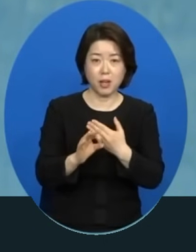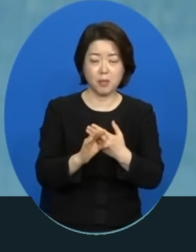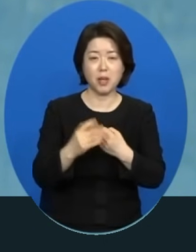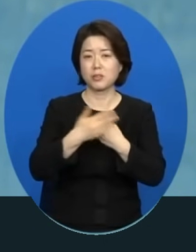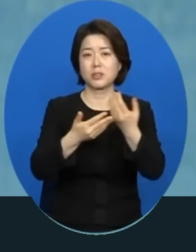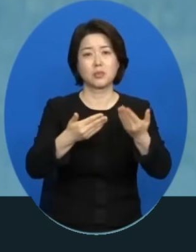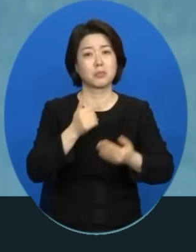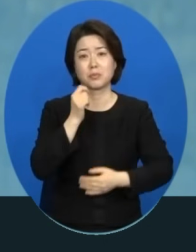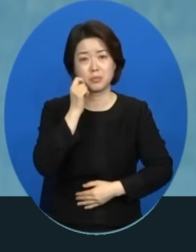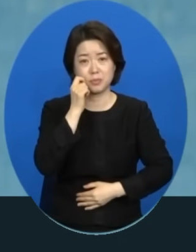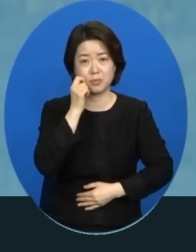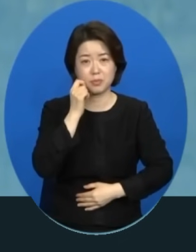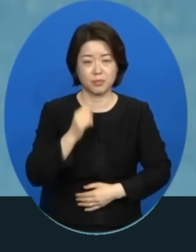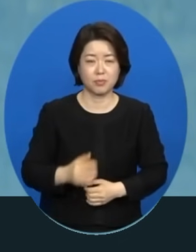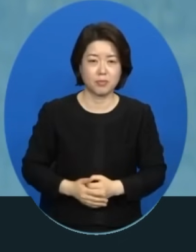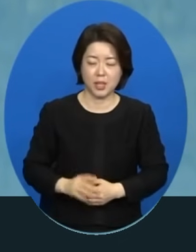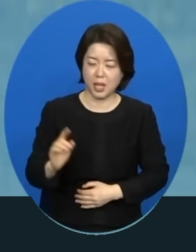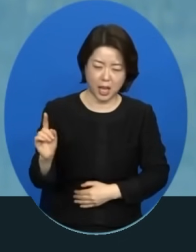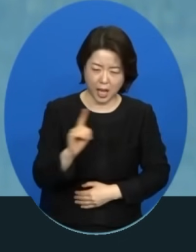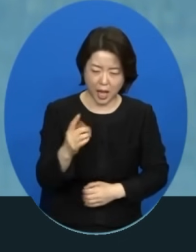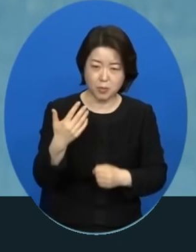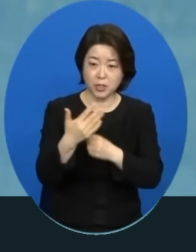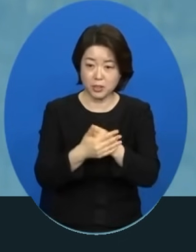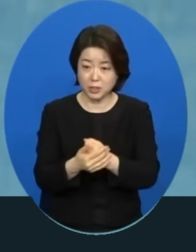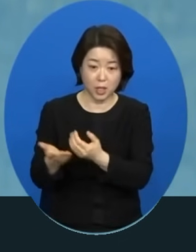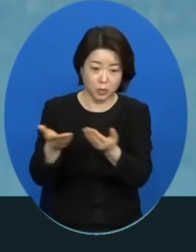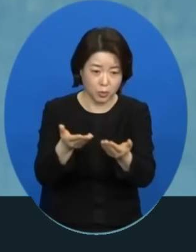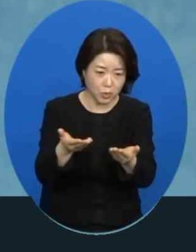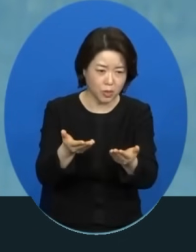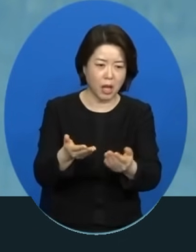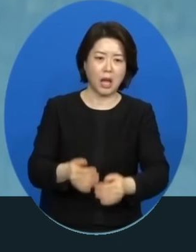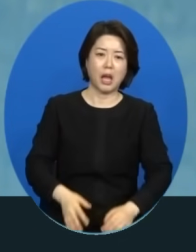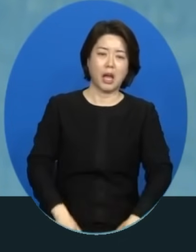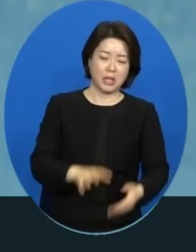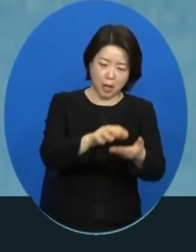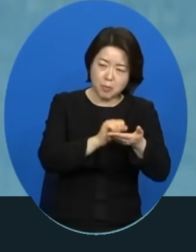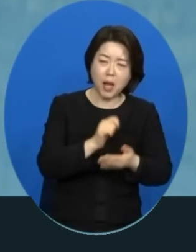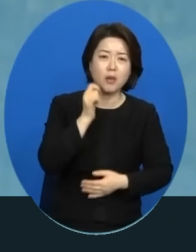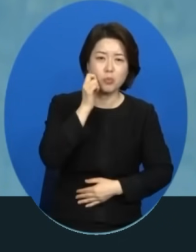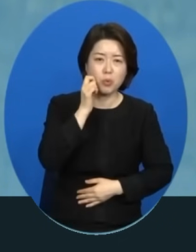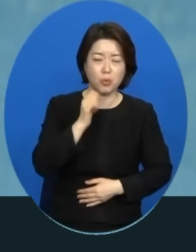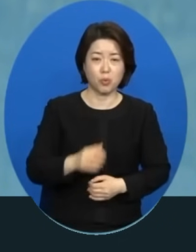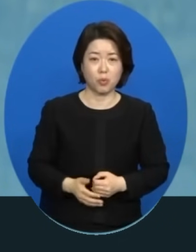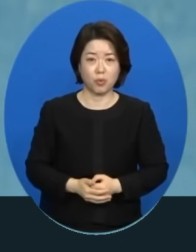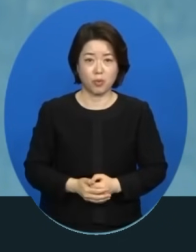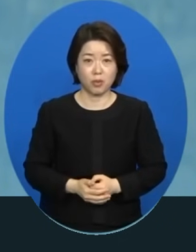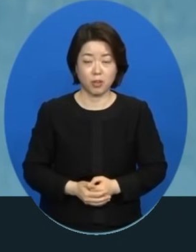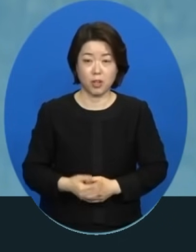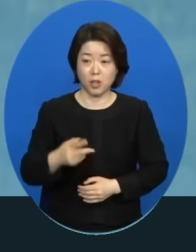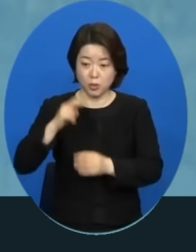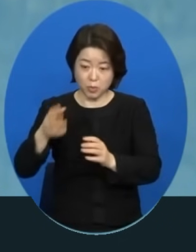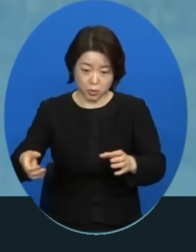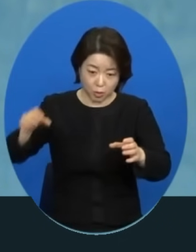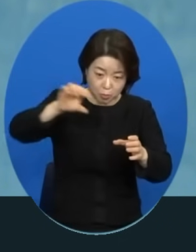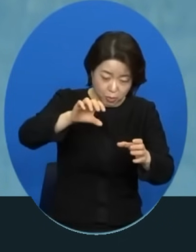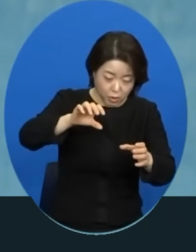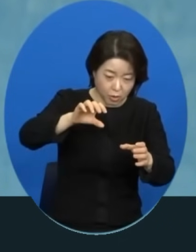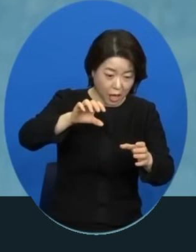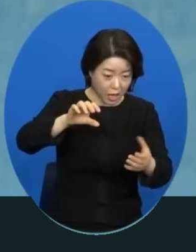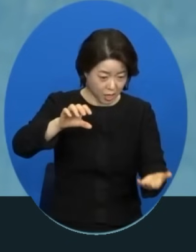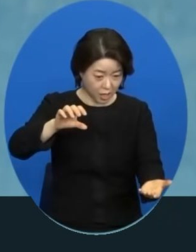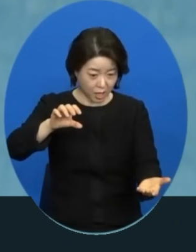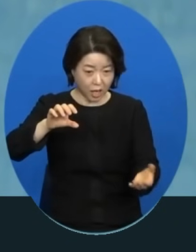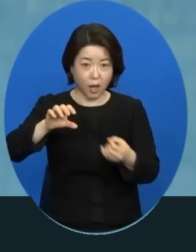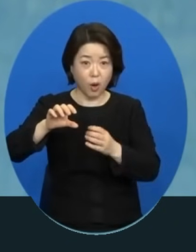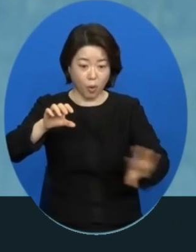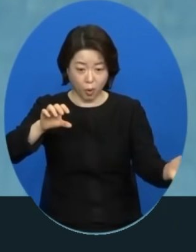없는 것입니다. 아무리 은혜를 주어도 받을 수가 없는 거예요. 마치 음료수를 퍼서 딱 주려고 그러는데 그릇이 없는 거예요. 이